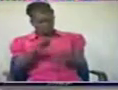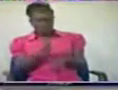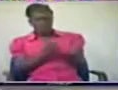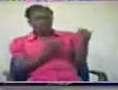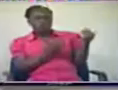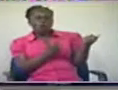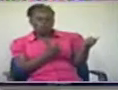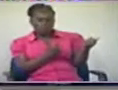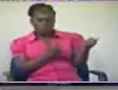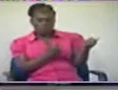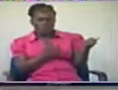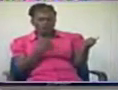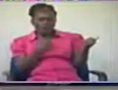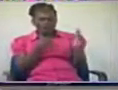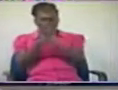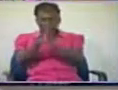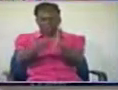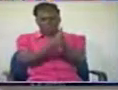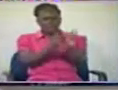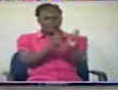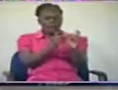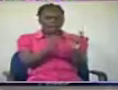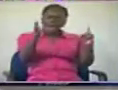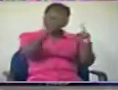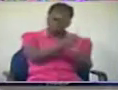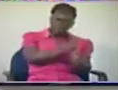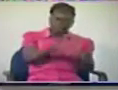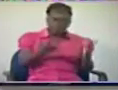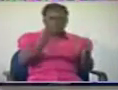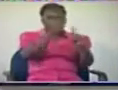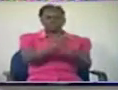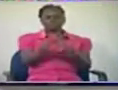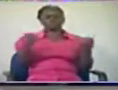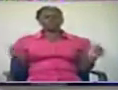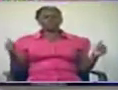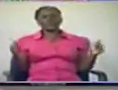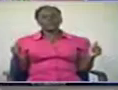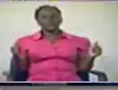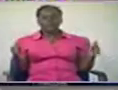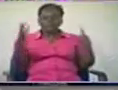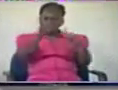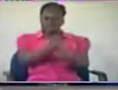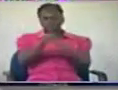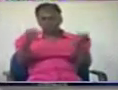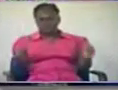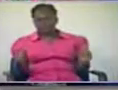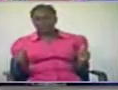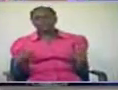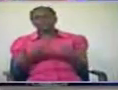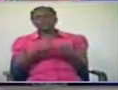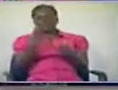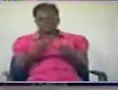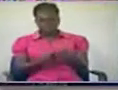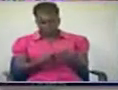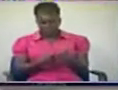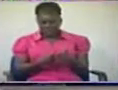walitarajiwa wakuwe na vipawa fulani, wamevifikia au labda hawajavifikia. Kama hawajavifikia, basi